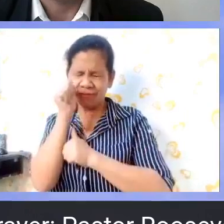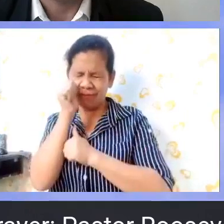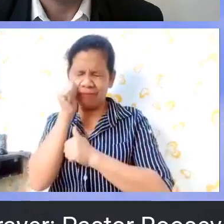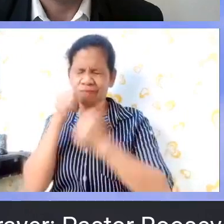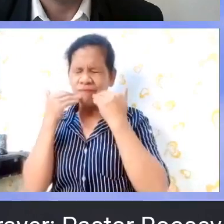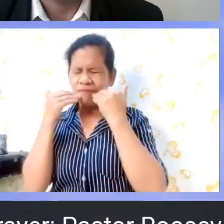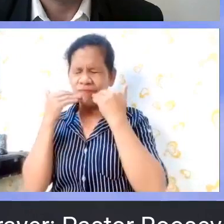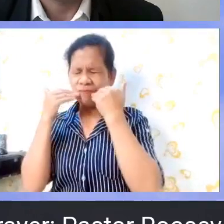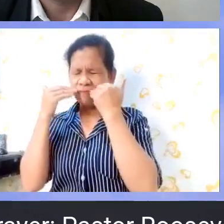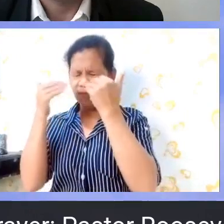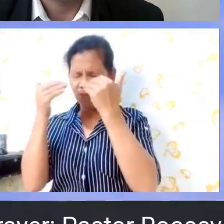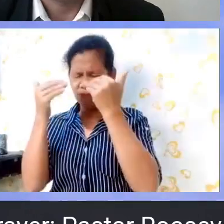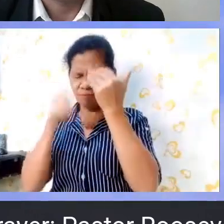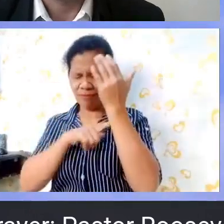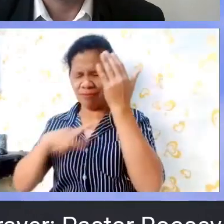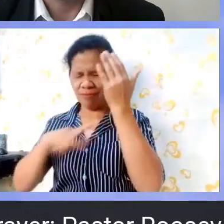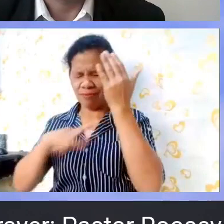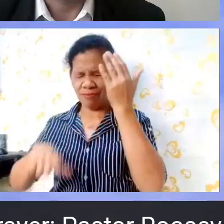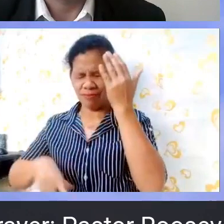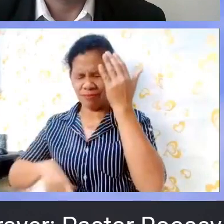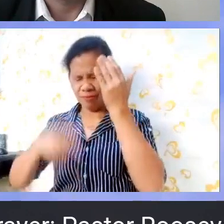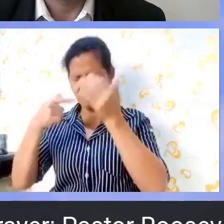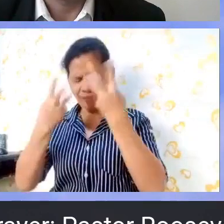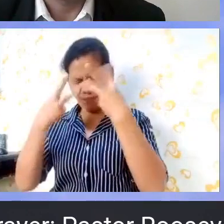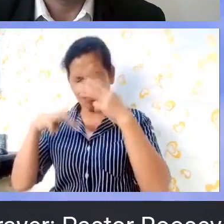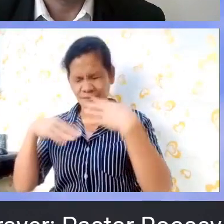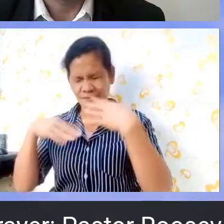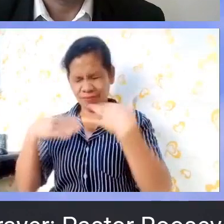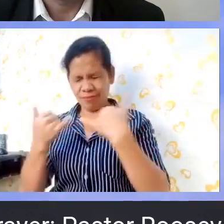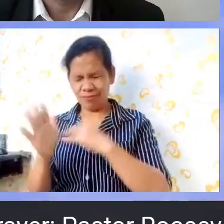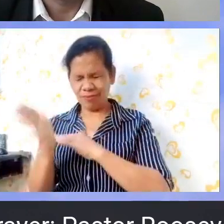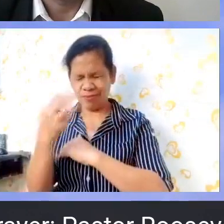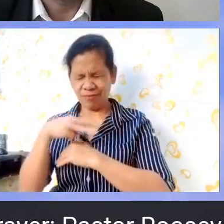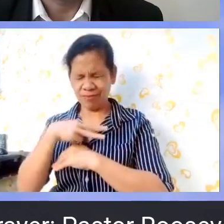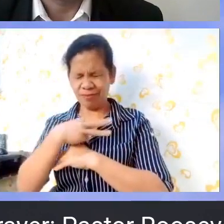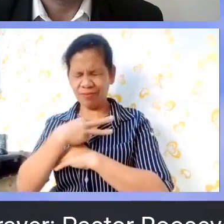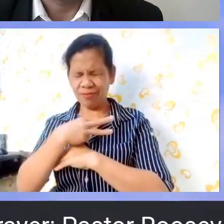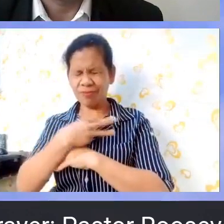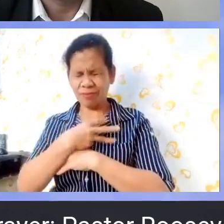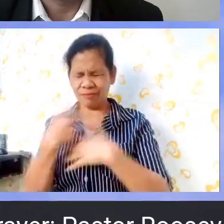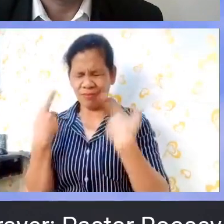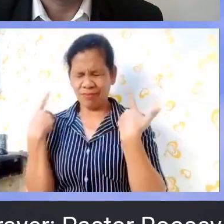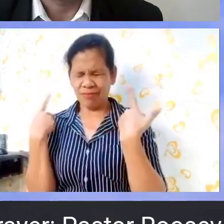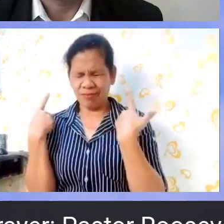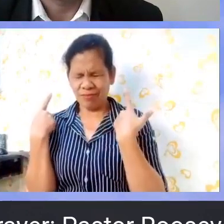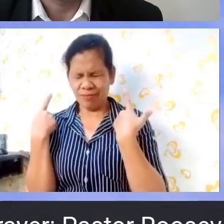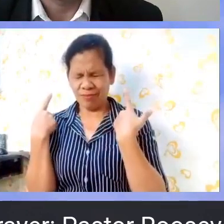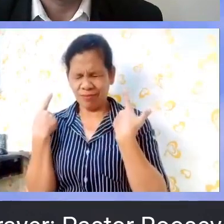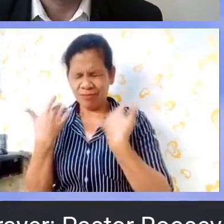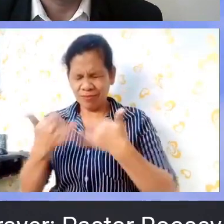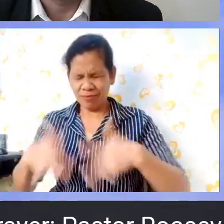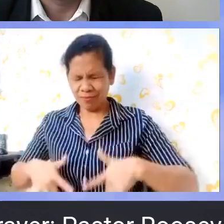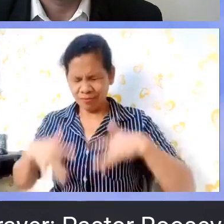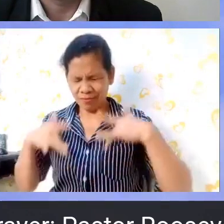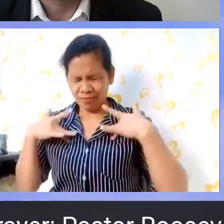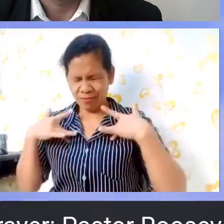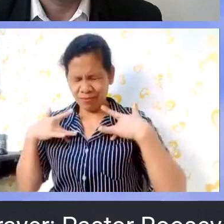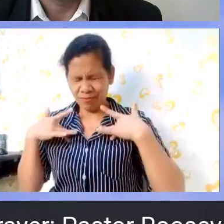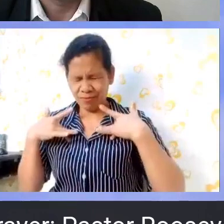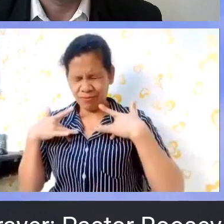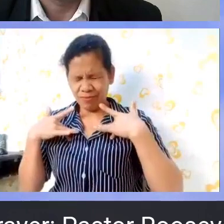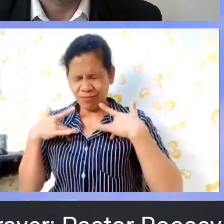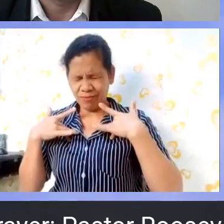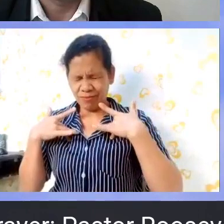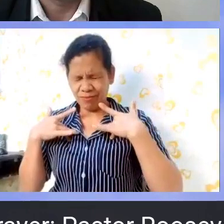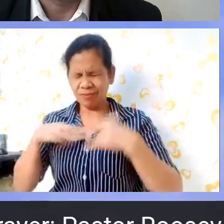po, O Diyos. Samantalang sa umagang ito'y muli niyo pong ipinagkalob sa amin ang buhay na ito. Nais